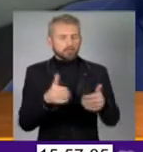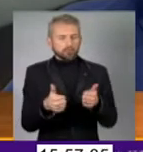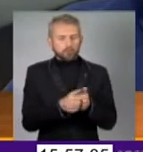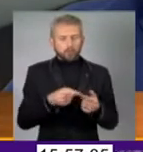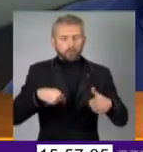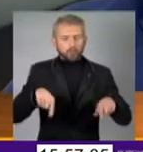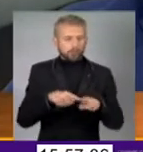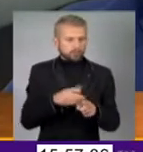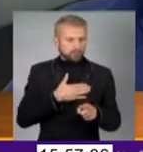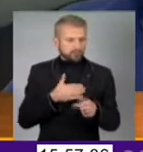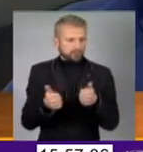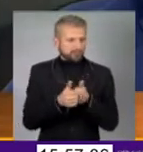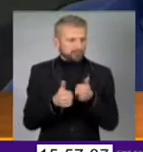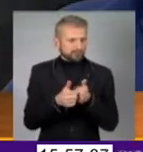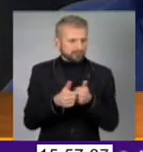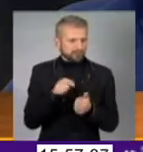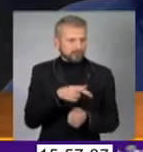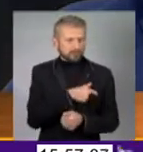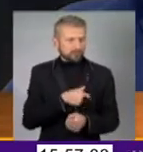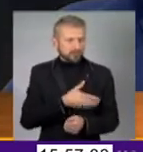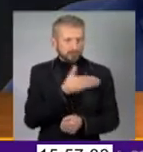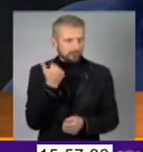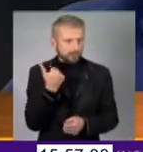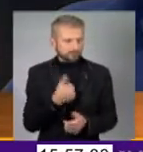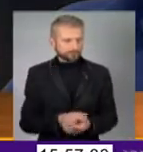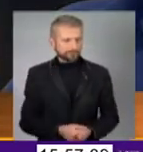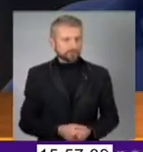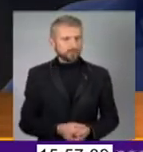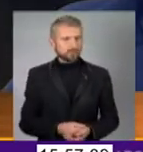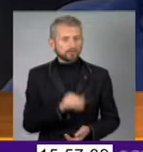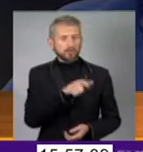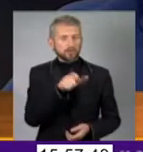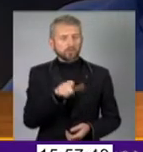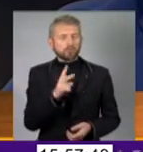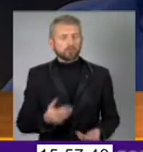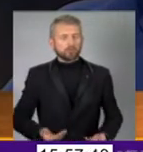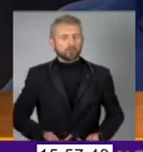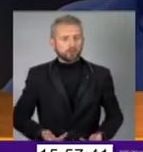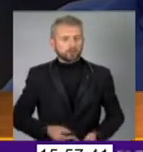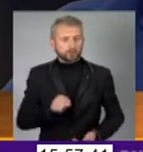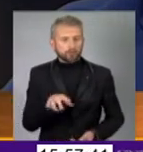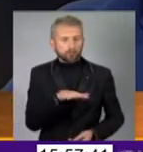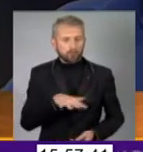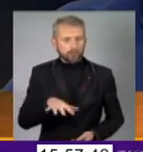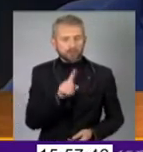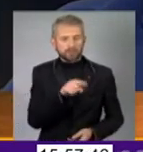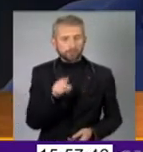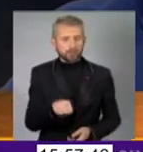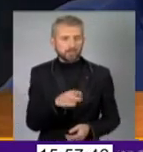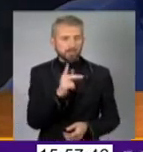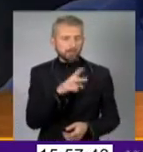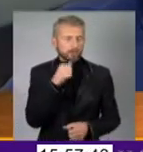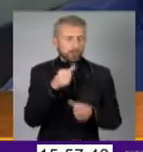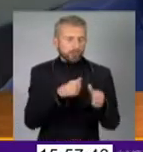межує з моїм 83-й округ, там депутат не обраний. І люди, які проживають, мешканці на цьому окрузі, вони вже півтора